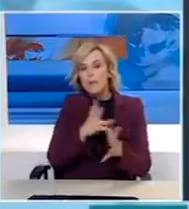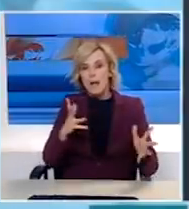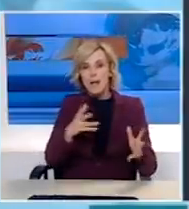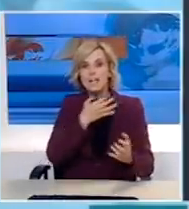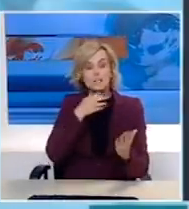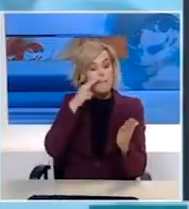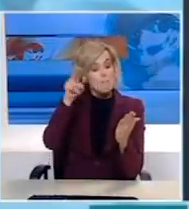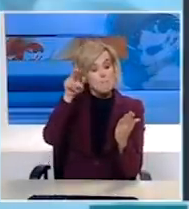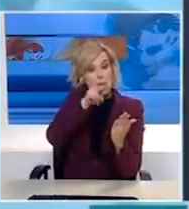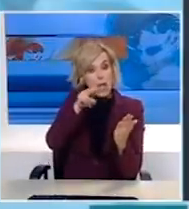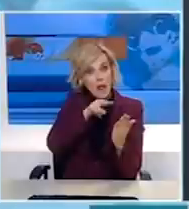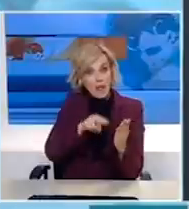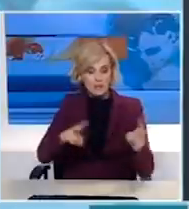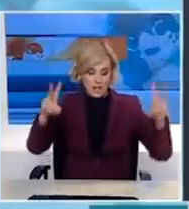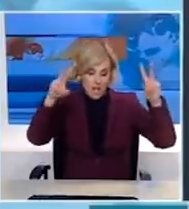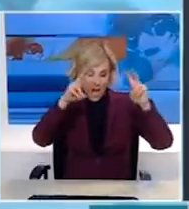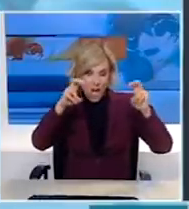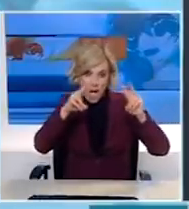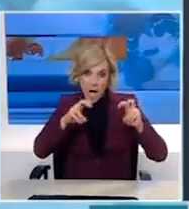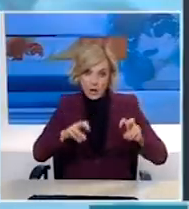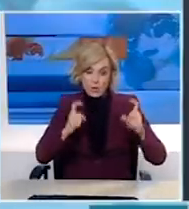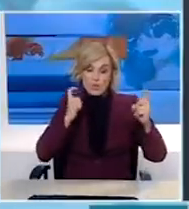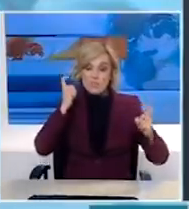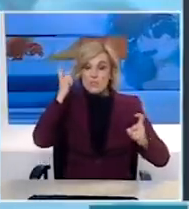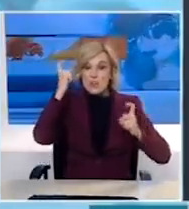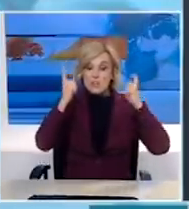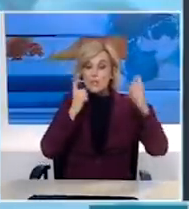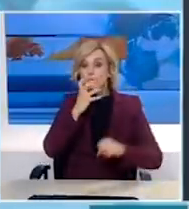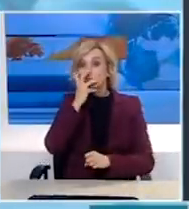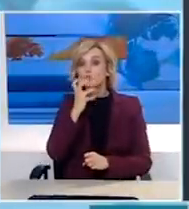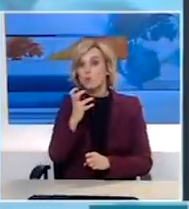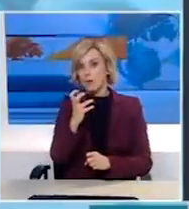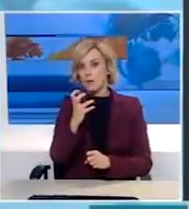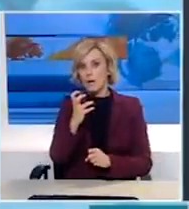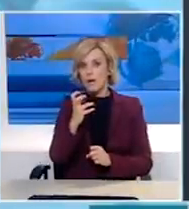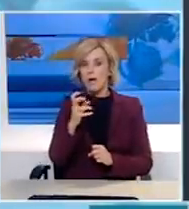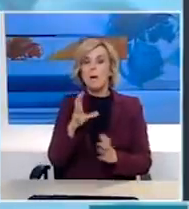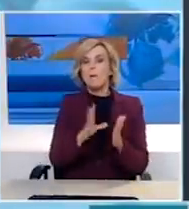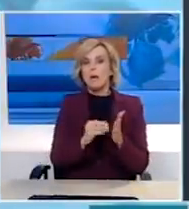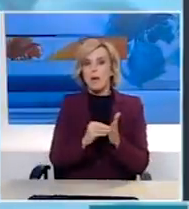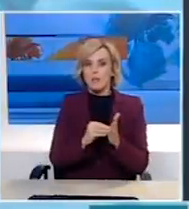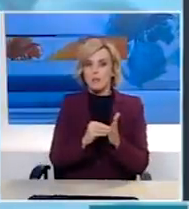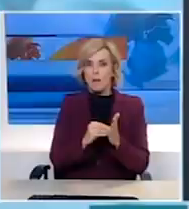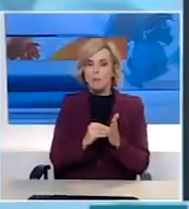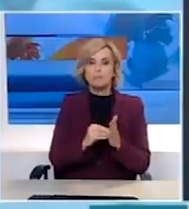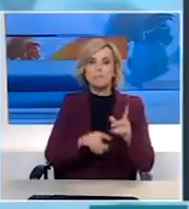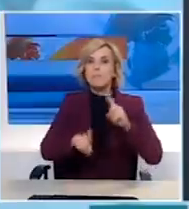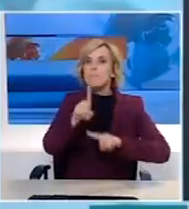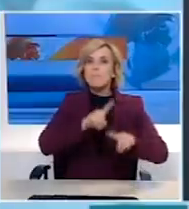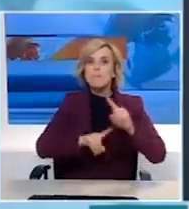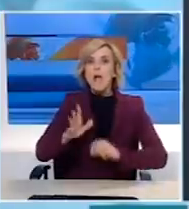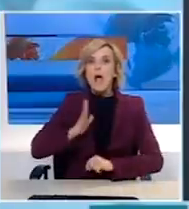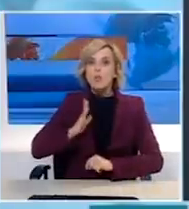μελέτη, χρειάζεται έλεγχος, χρειάζεται να σκεφτούμε πολύ σοβαρά πράγματα, όπως ποιοι άνθρωποι έχουν περάσει τον ιό και αν αυτοί θα μπορούν να